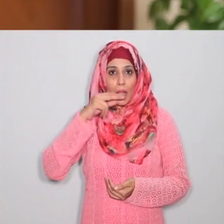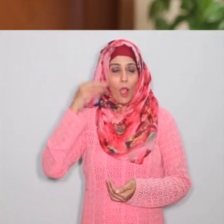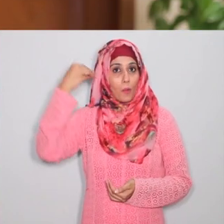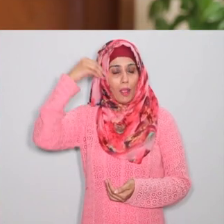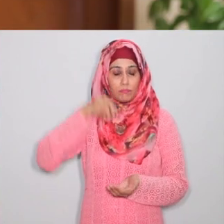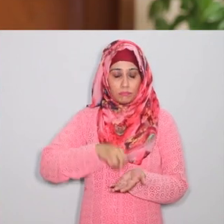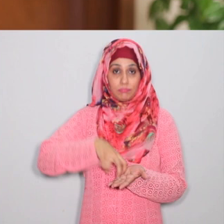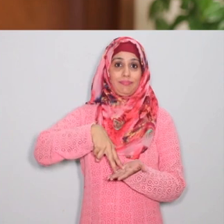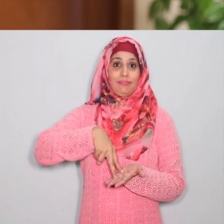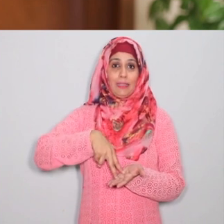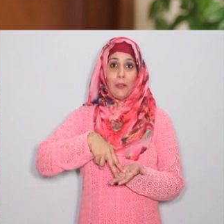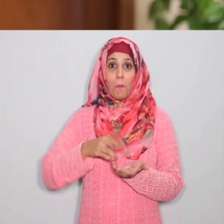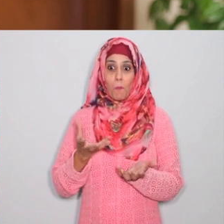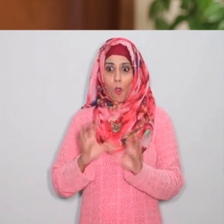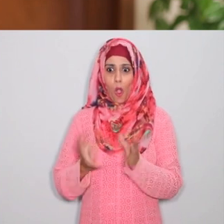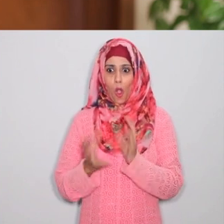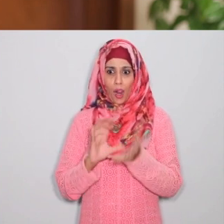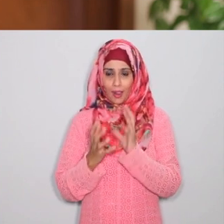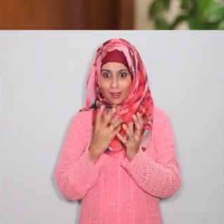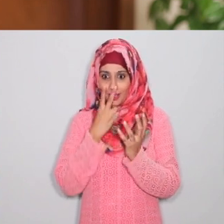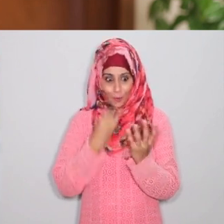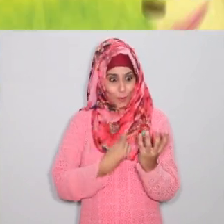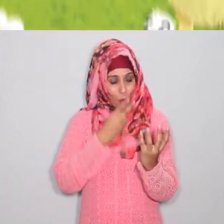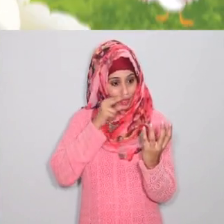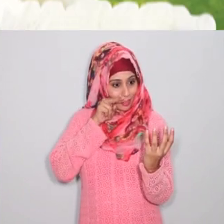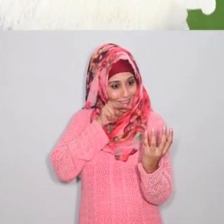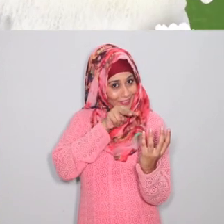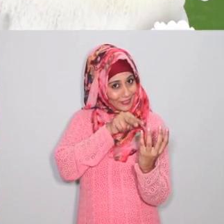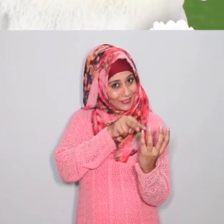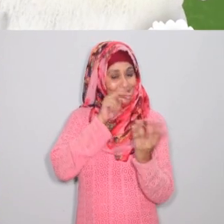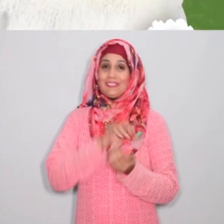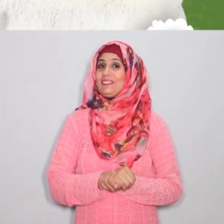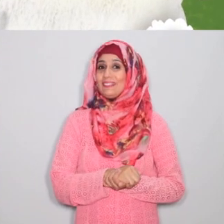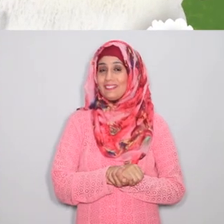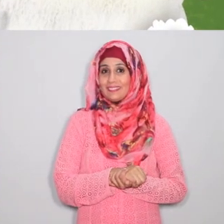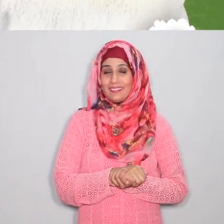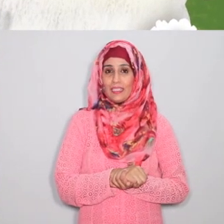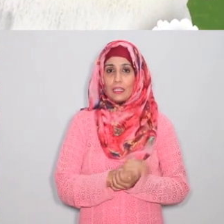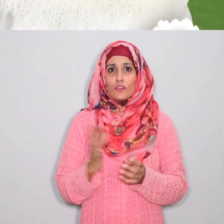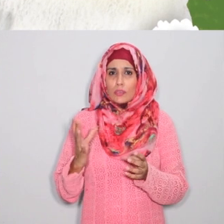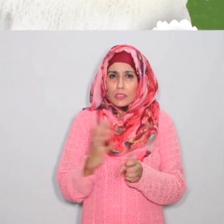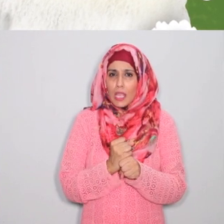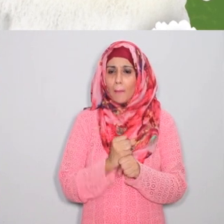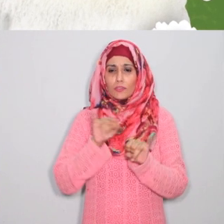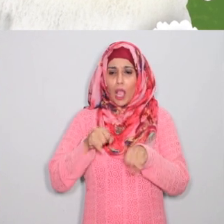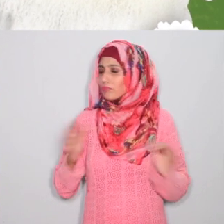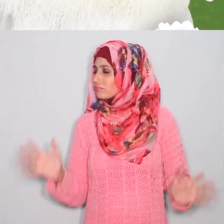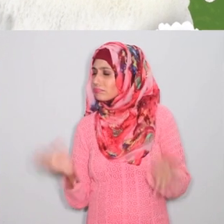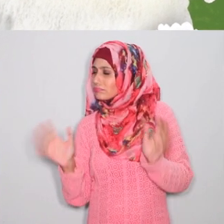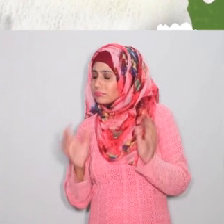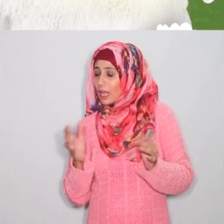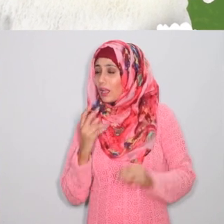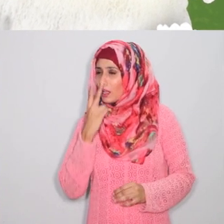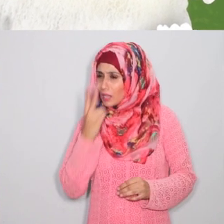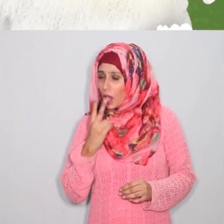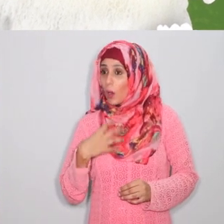है को गेंद थमाई और शौक से उसे देखने लगा दो यह सब झेल ही रहे थे कि सामने